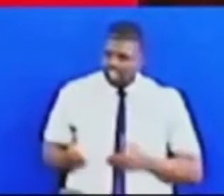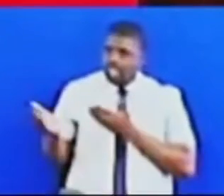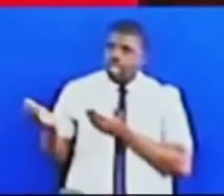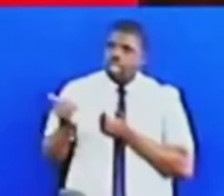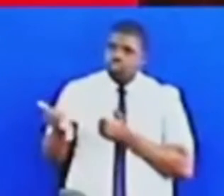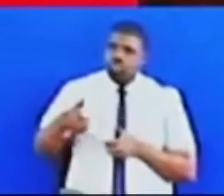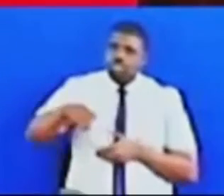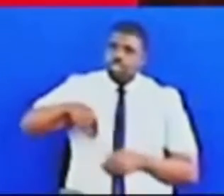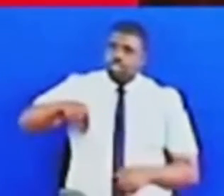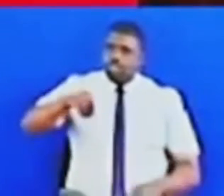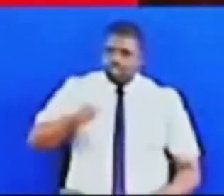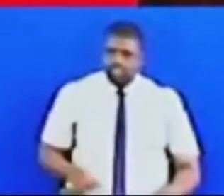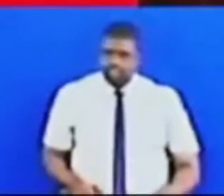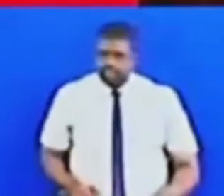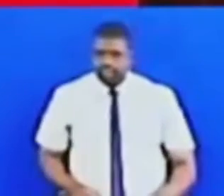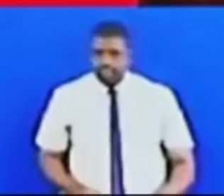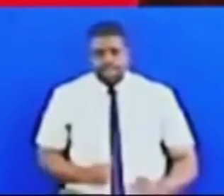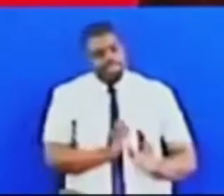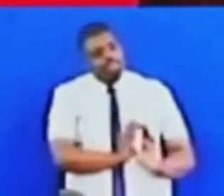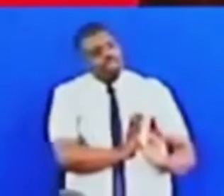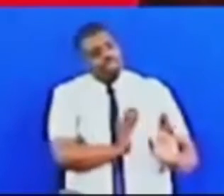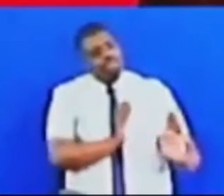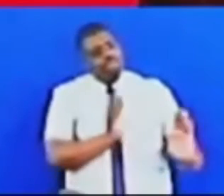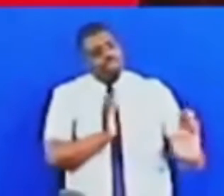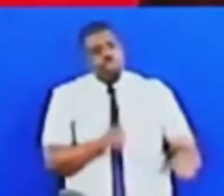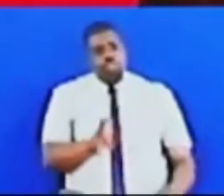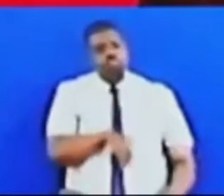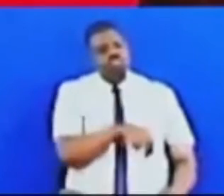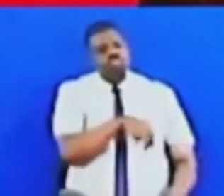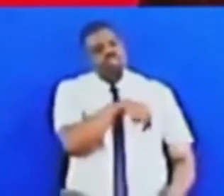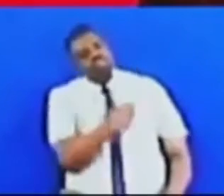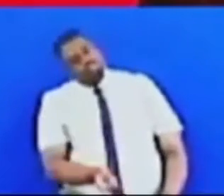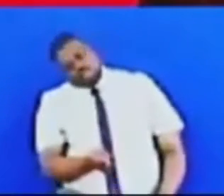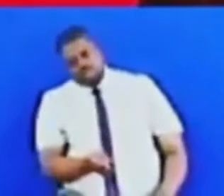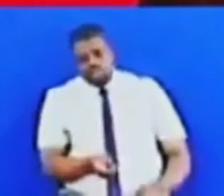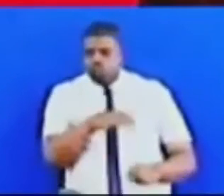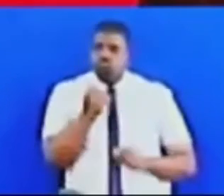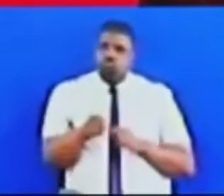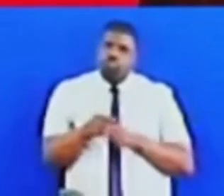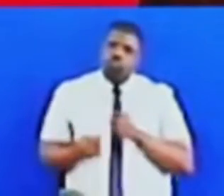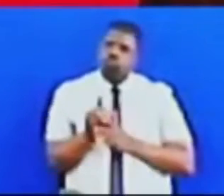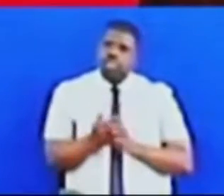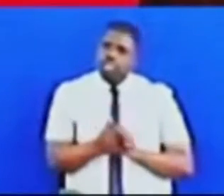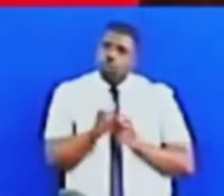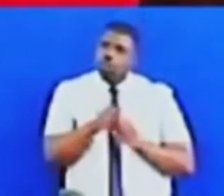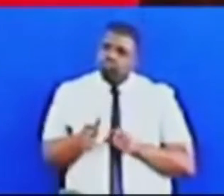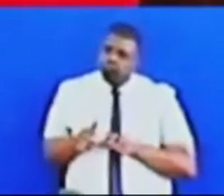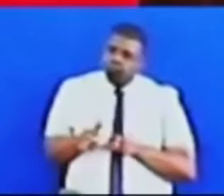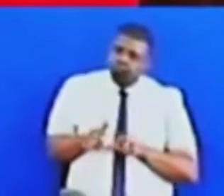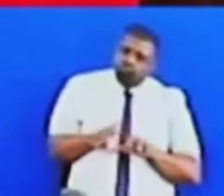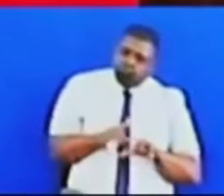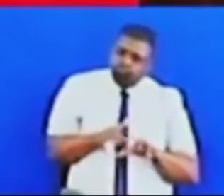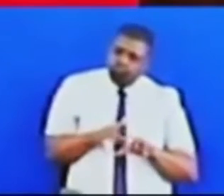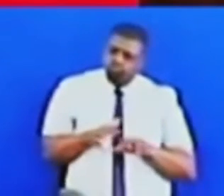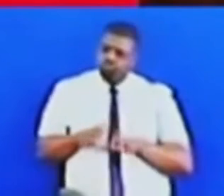anasubiri mbolea. Kapanga foleni, ameanguka chini, amekufa pale kutokana na msongamano wa kwenda